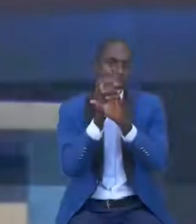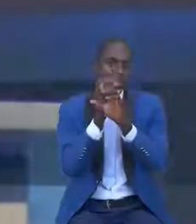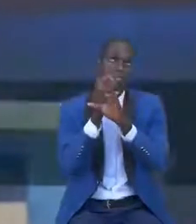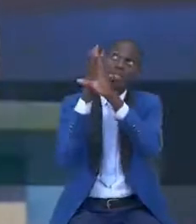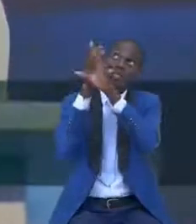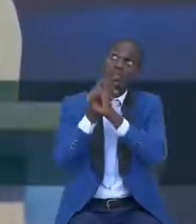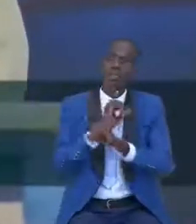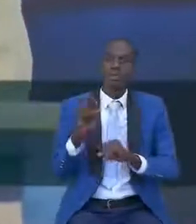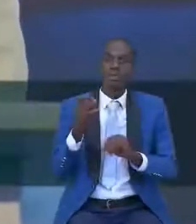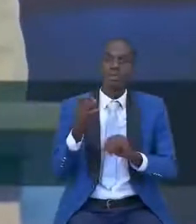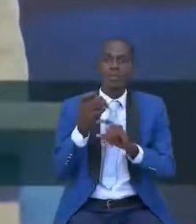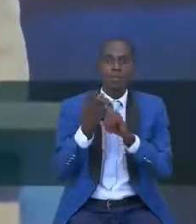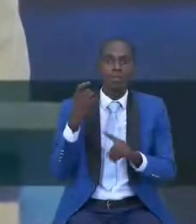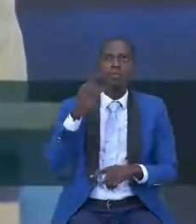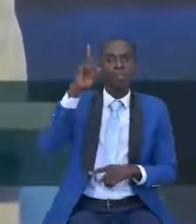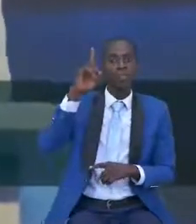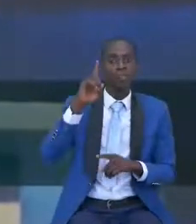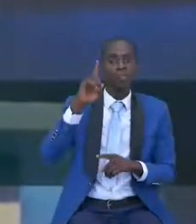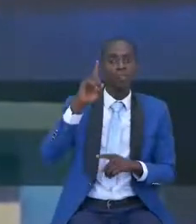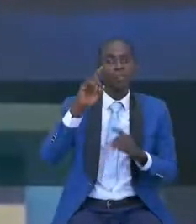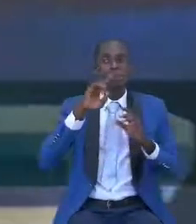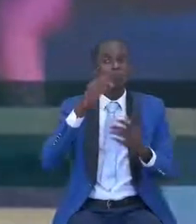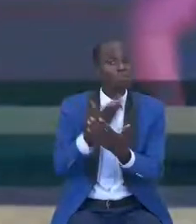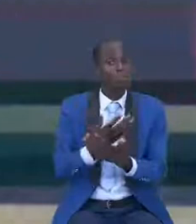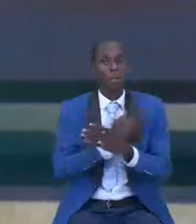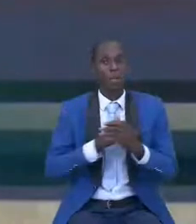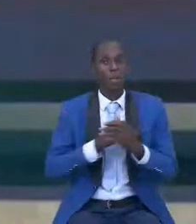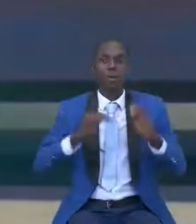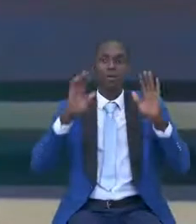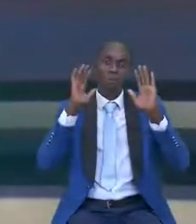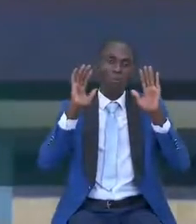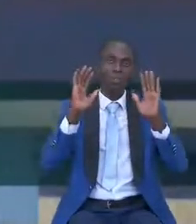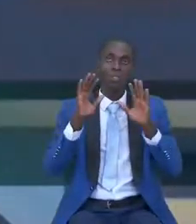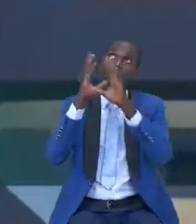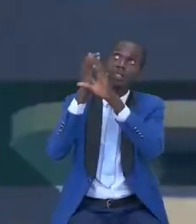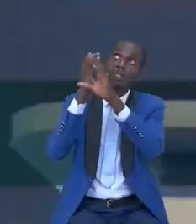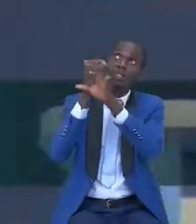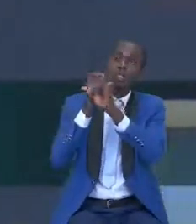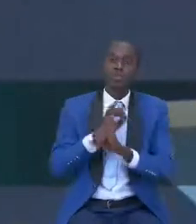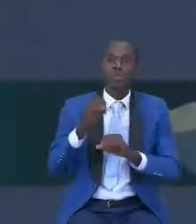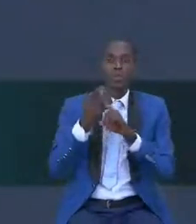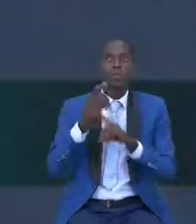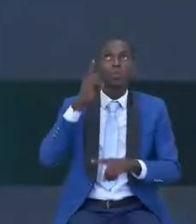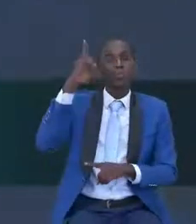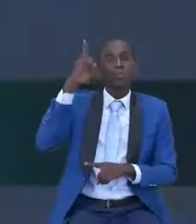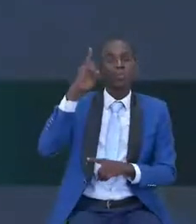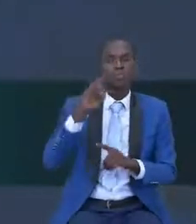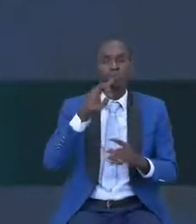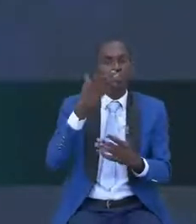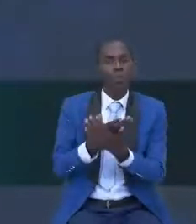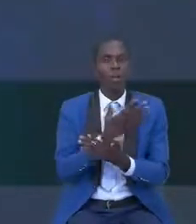Deuxième point, recevoir ses signes et ses prodiges.